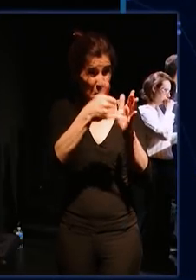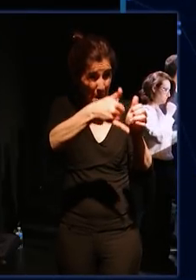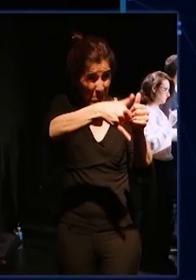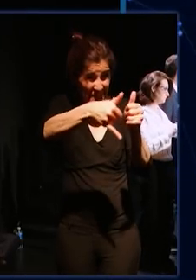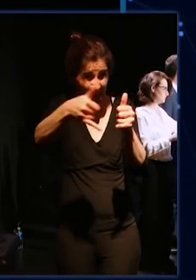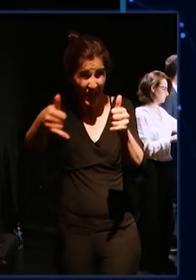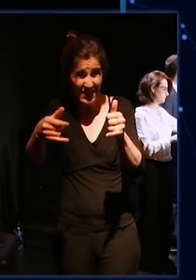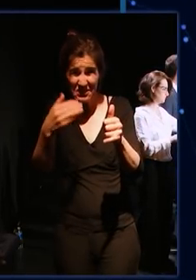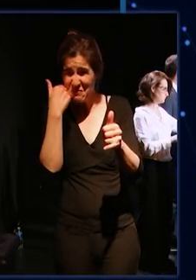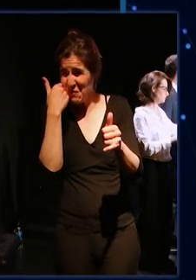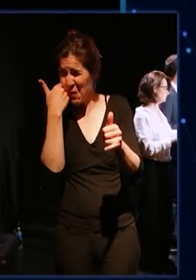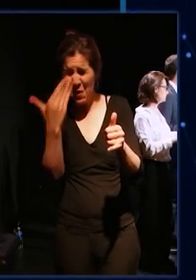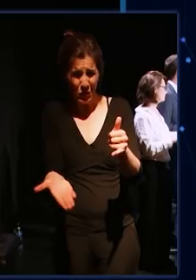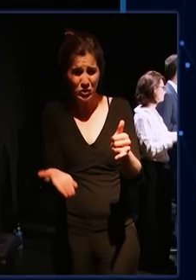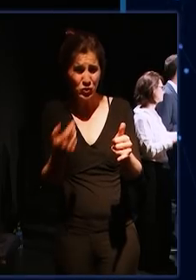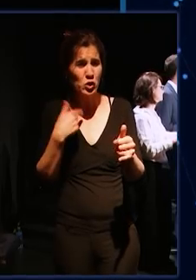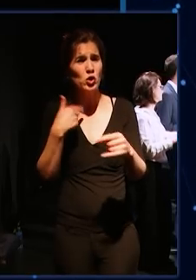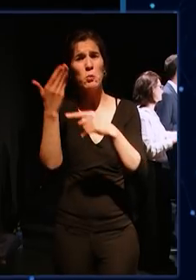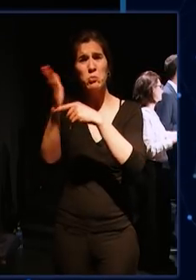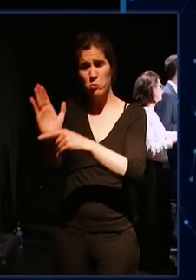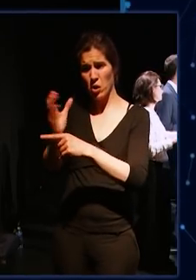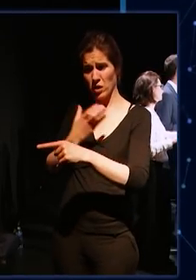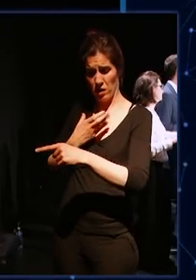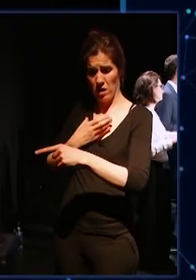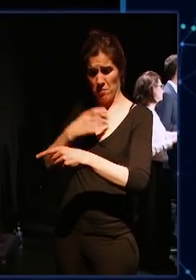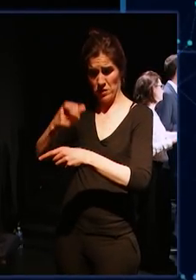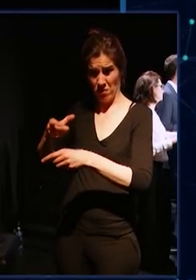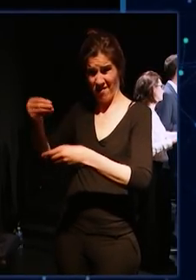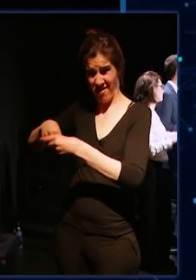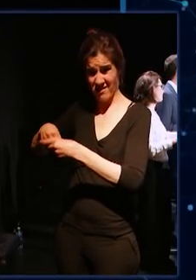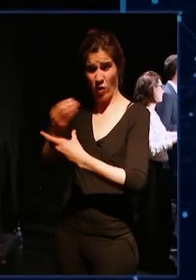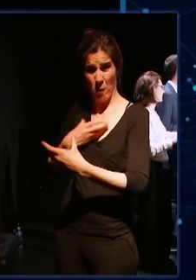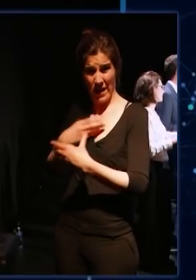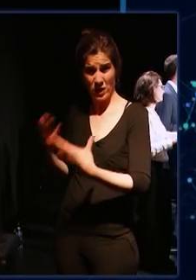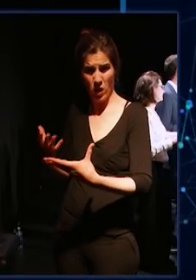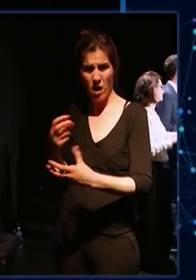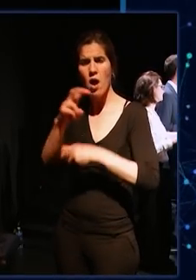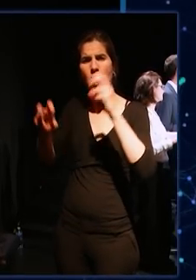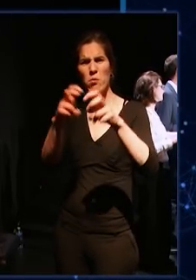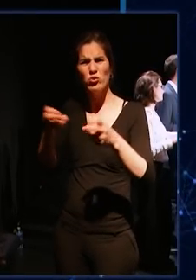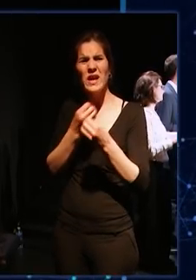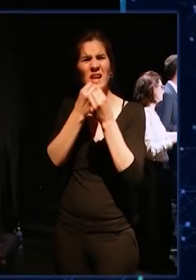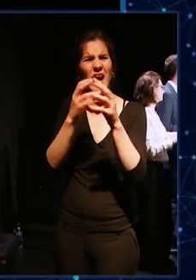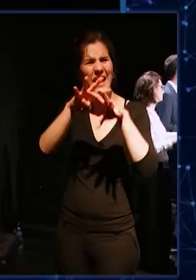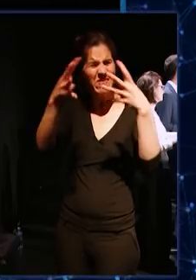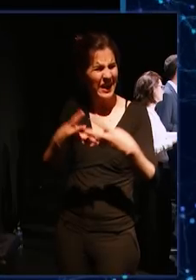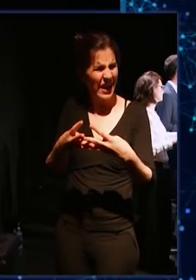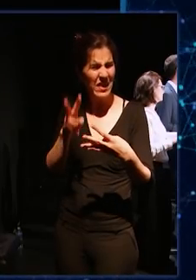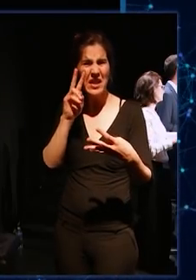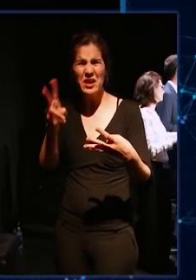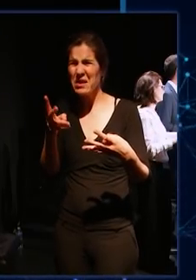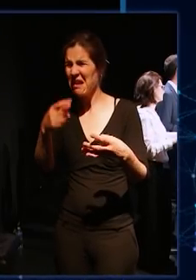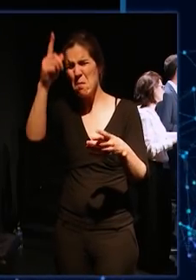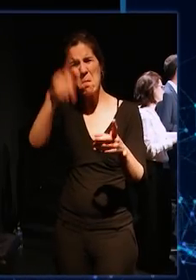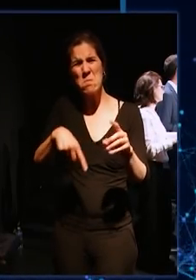le propongo al equipo municipal que consulte internet y vea que hay mil